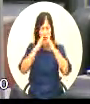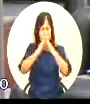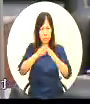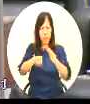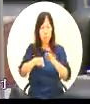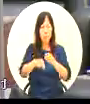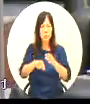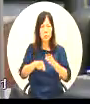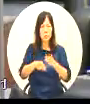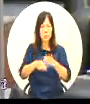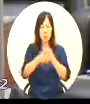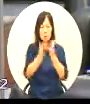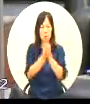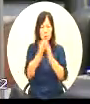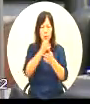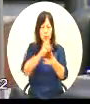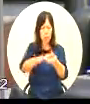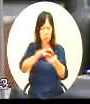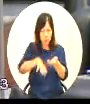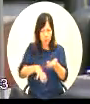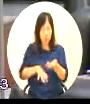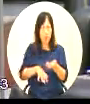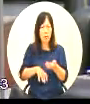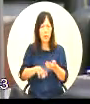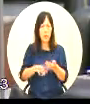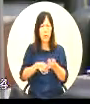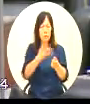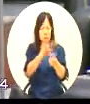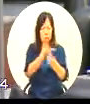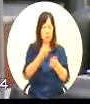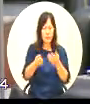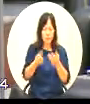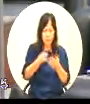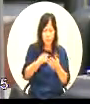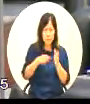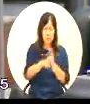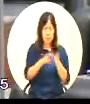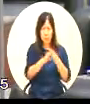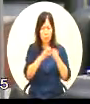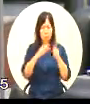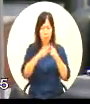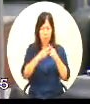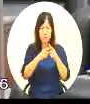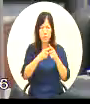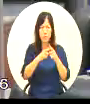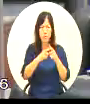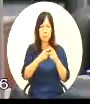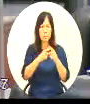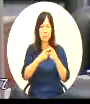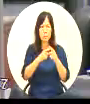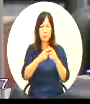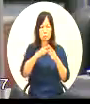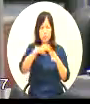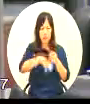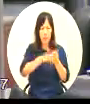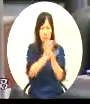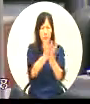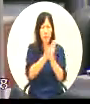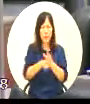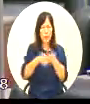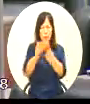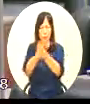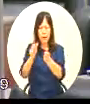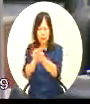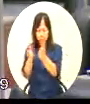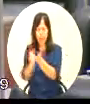所属的公立医院都能够明确的知道关系人里面是可以让我们的同事